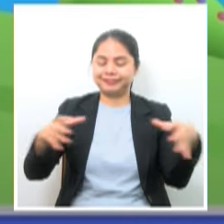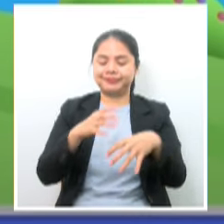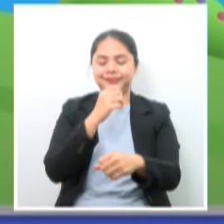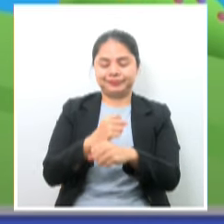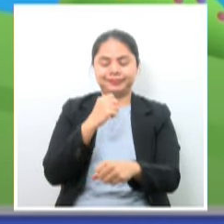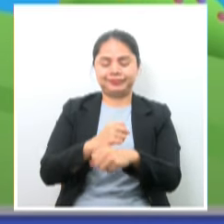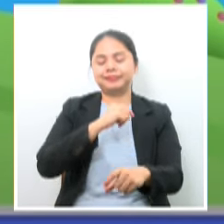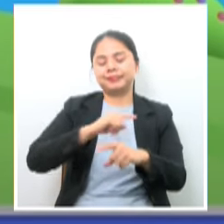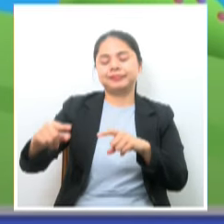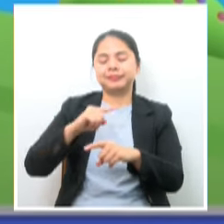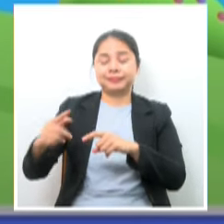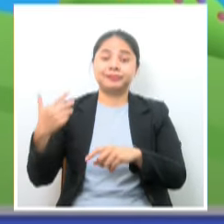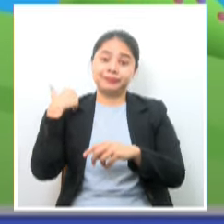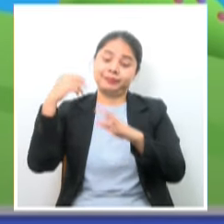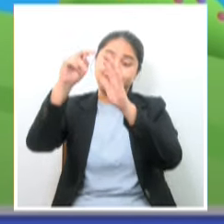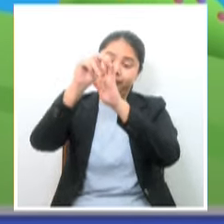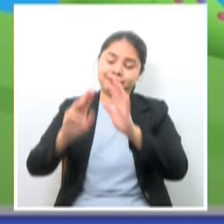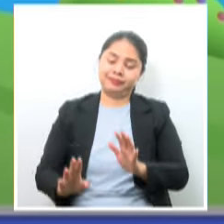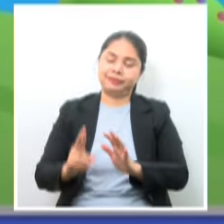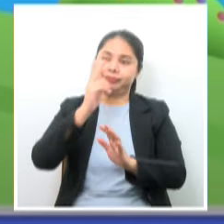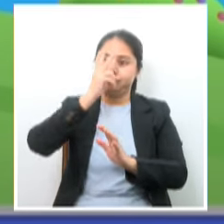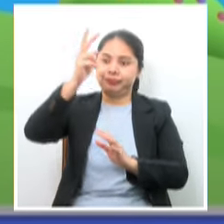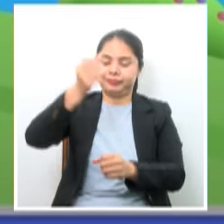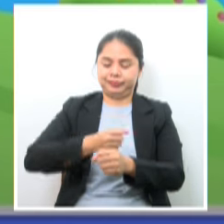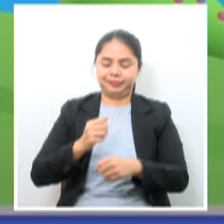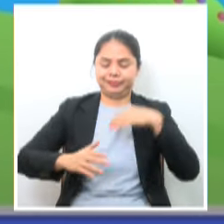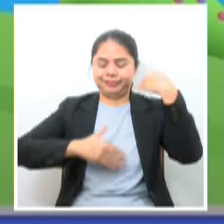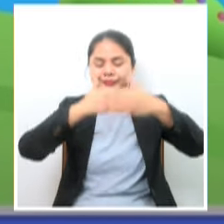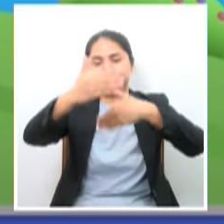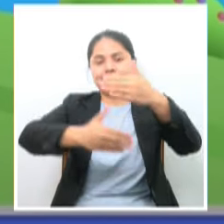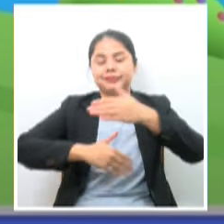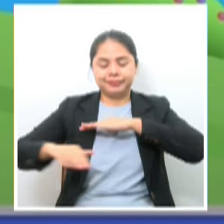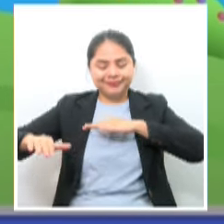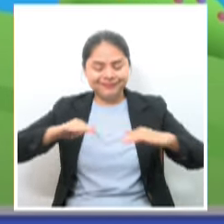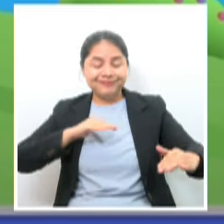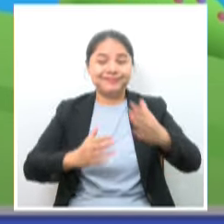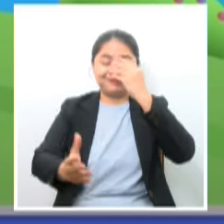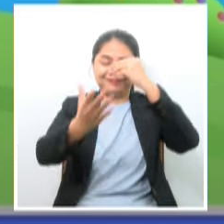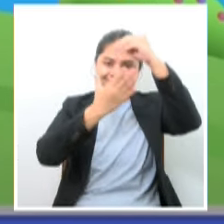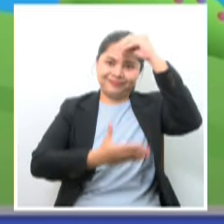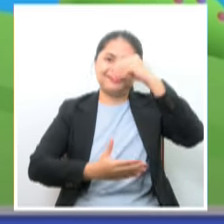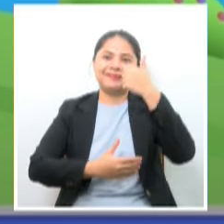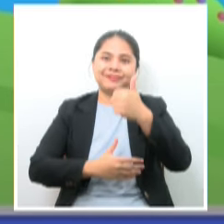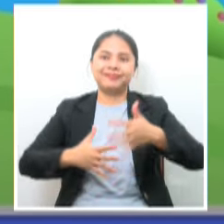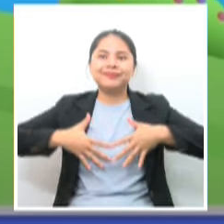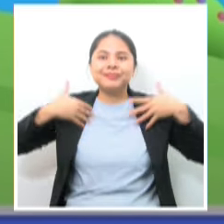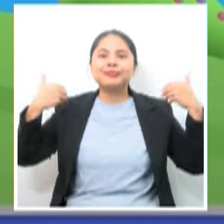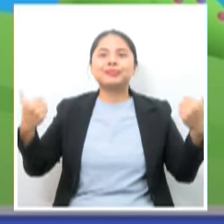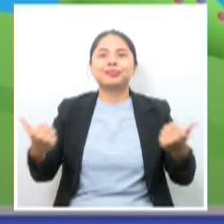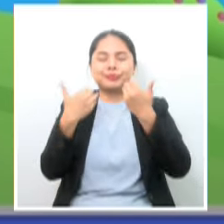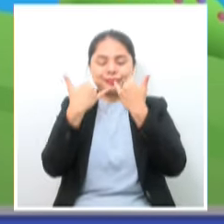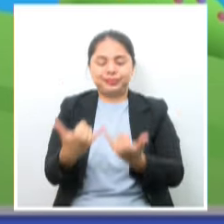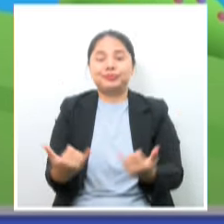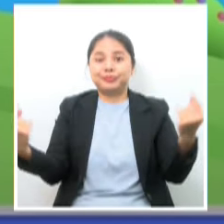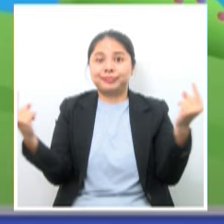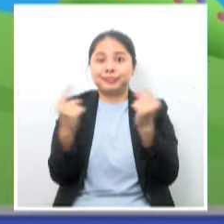มาผสมผสานกับนโยบายจากข้างบนแล้วเราจะทำงานไปด้วยกันเพื่อให้เกิดการเรียนดีและมีความสุขครับสำหรับวันนี้ผมก็ขออนุญาต